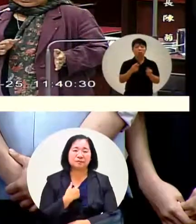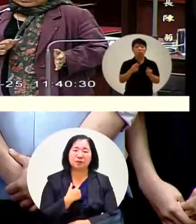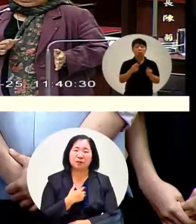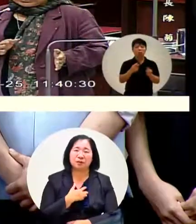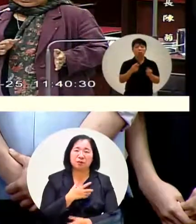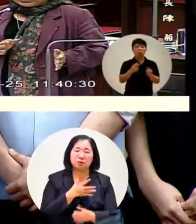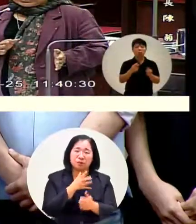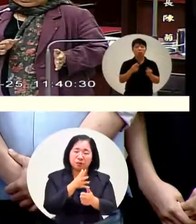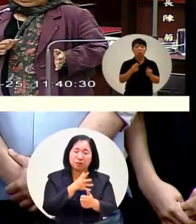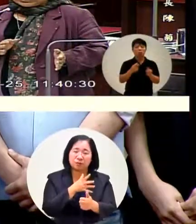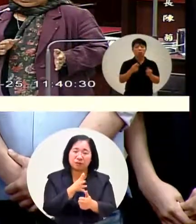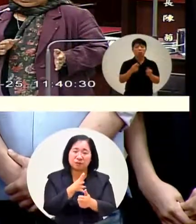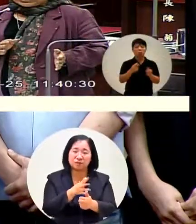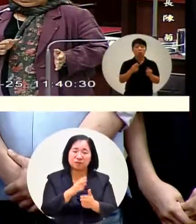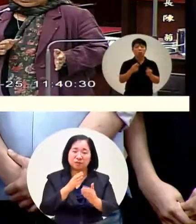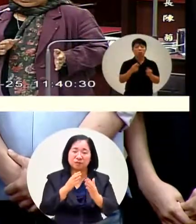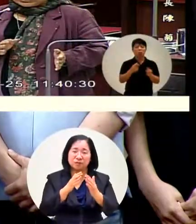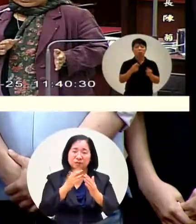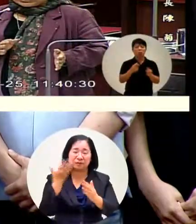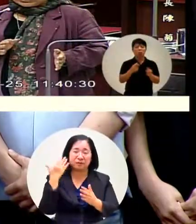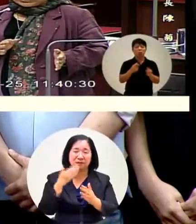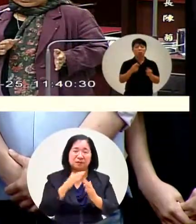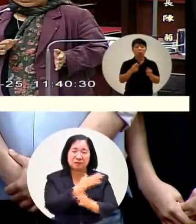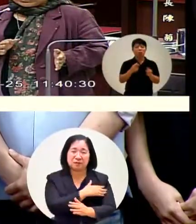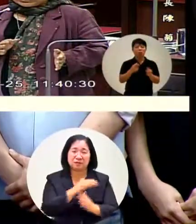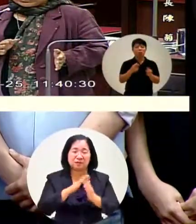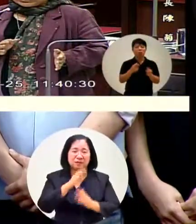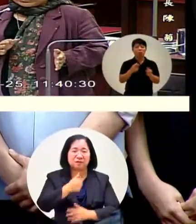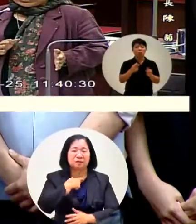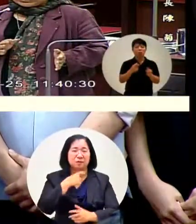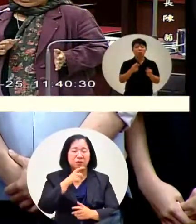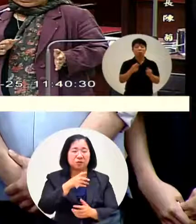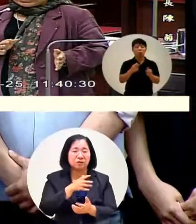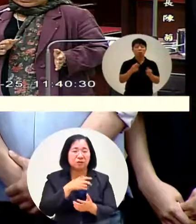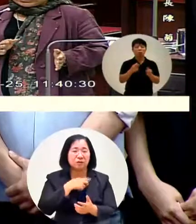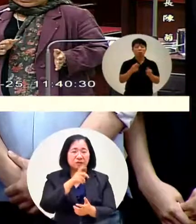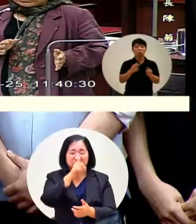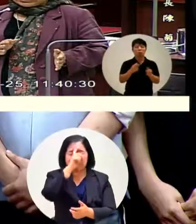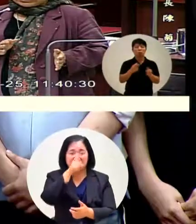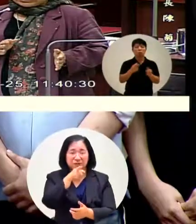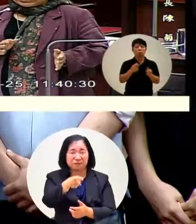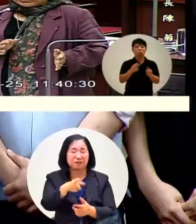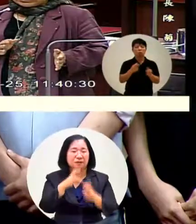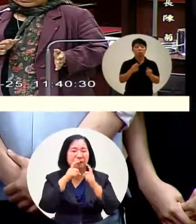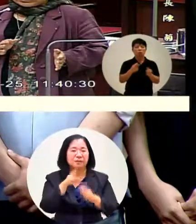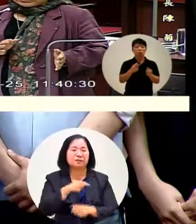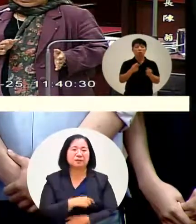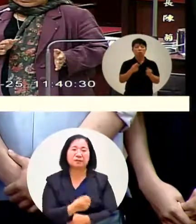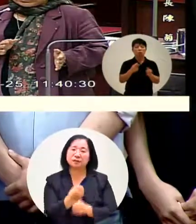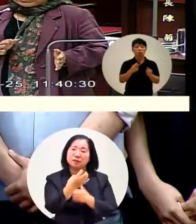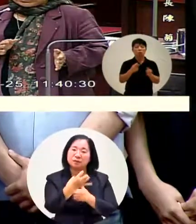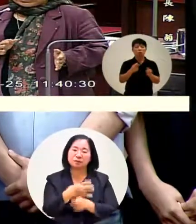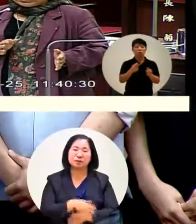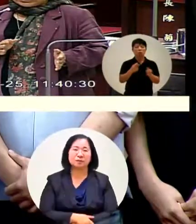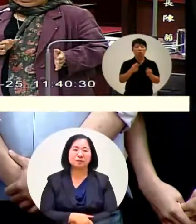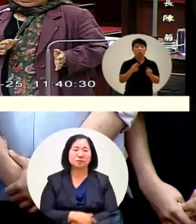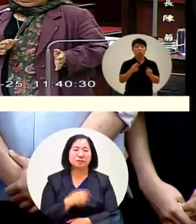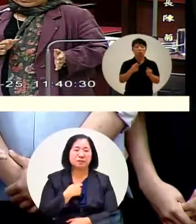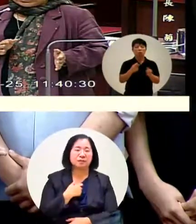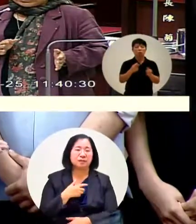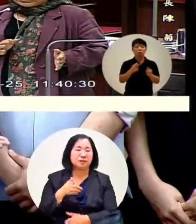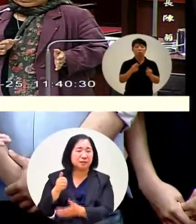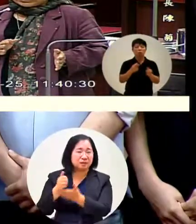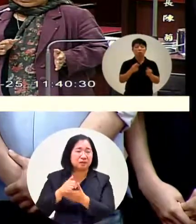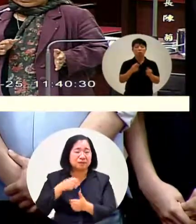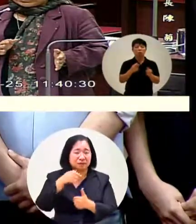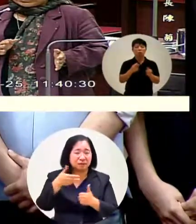有这样的一个情状况。 好，这个影片我不晓得刚刚有没有听清楚，